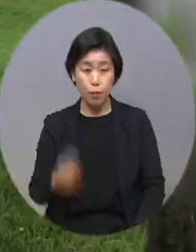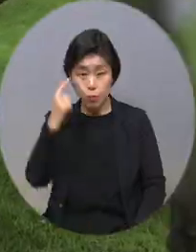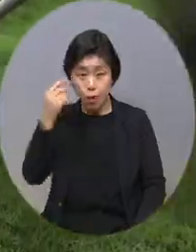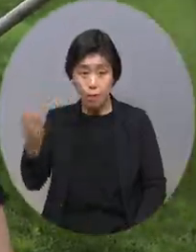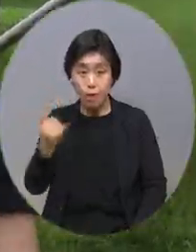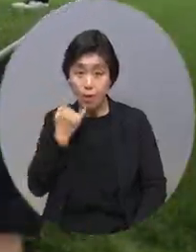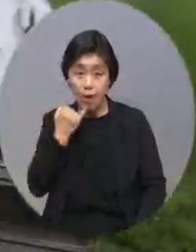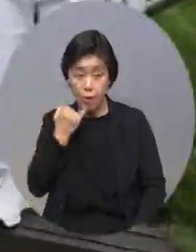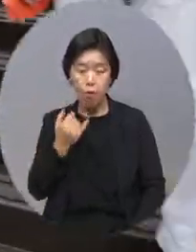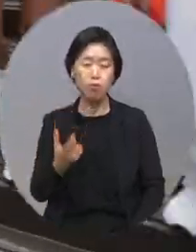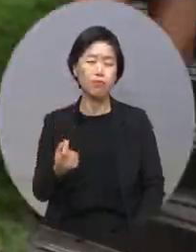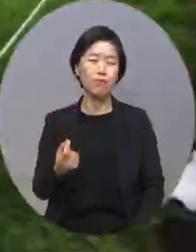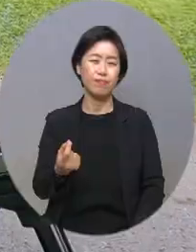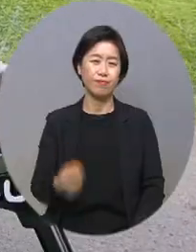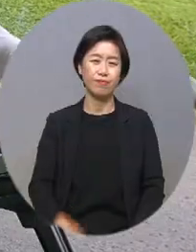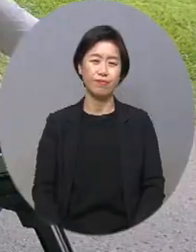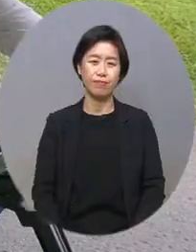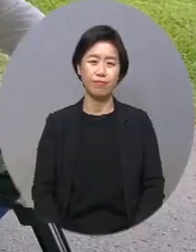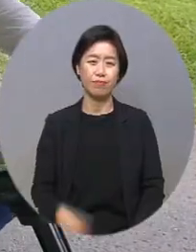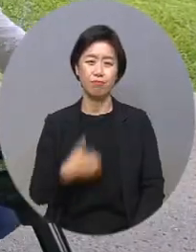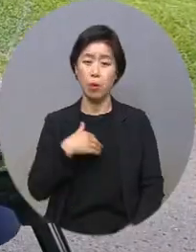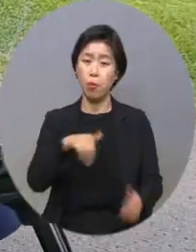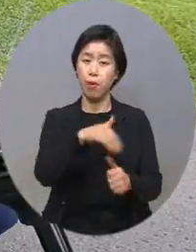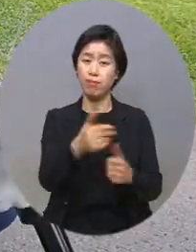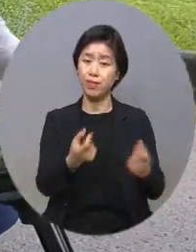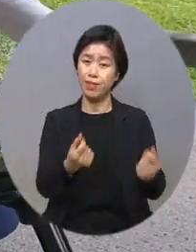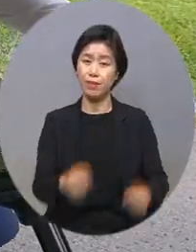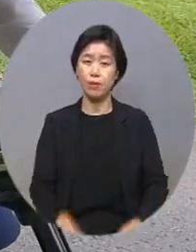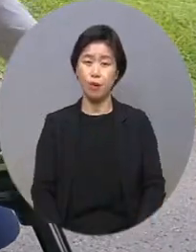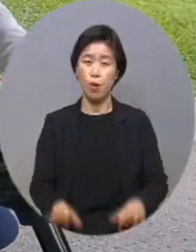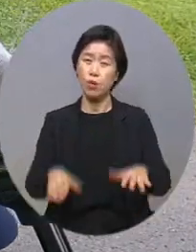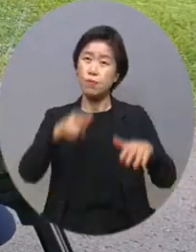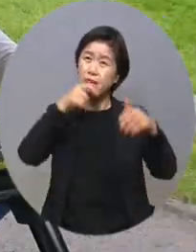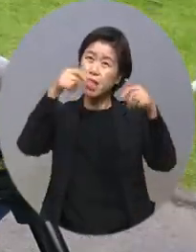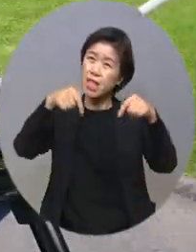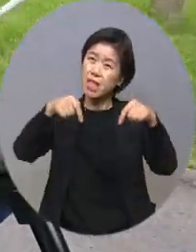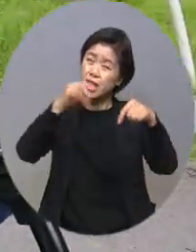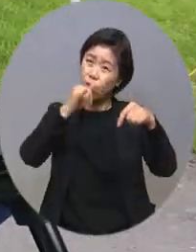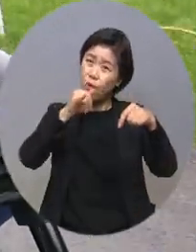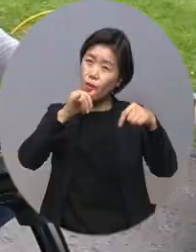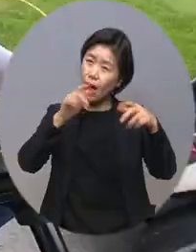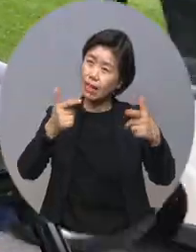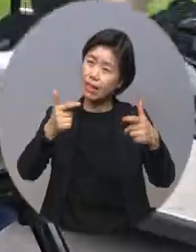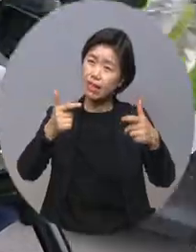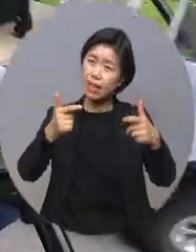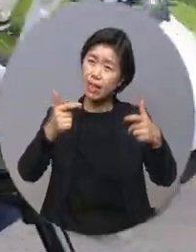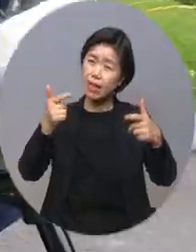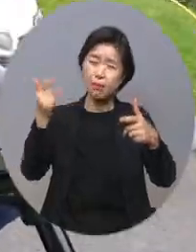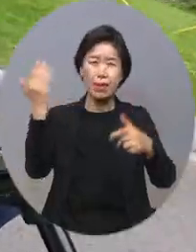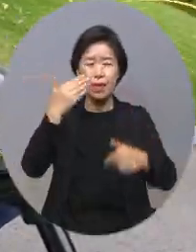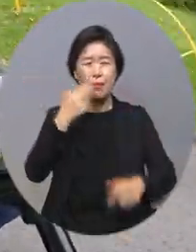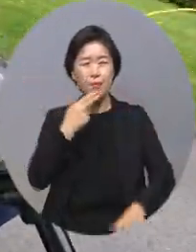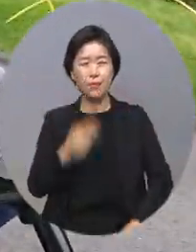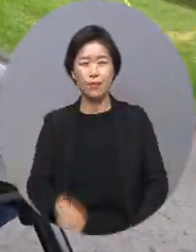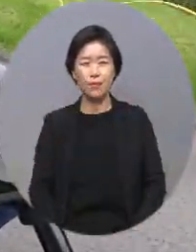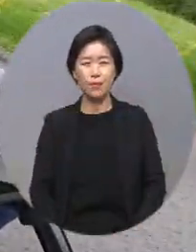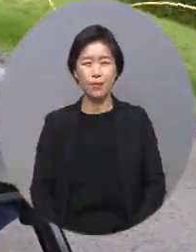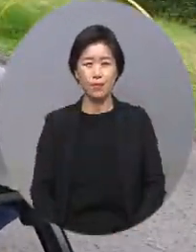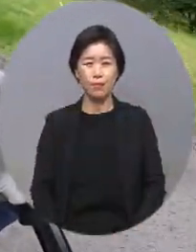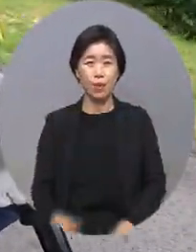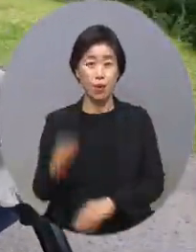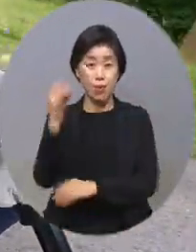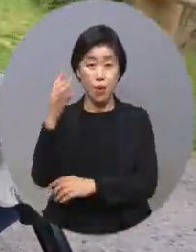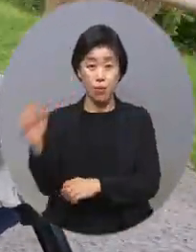나랑 비슷하다 지금 상황이. 아 그래? 비가 오는 것도 아니고 안 오는 것도 아니고 원래 골프는 자연과의 싸움이야. 아 그럼. 비오면